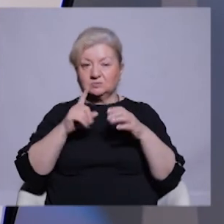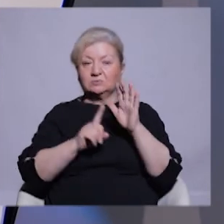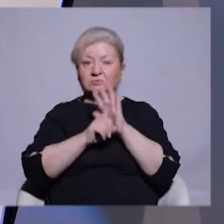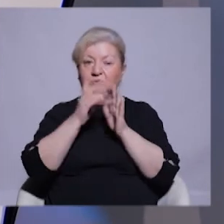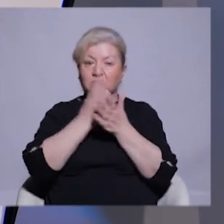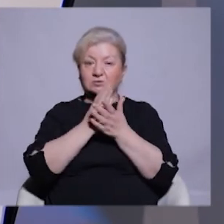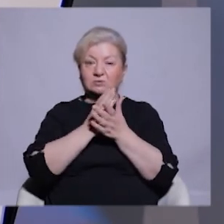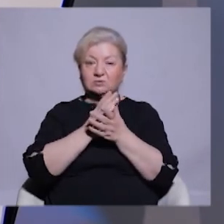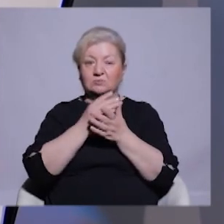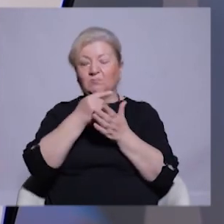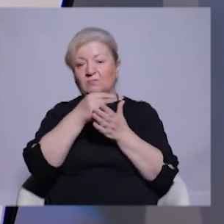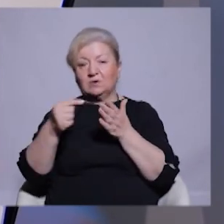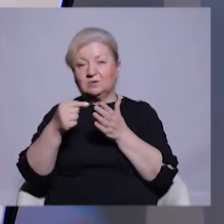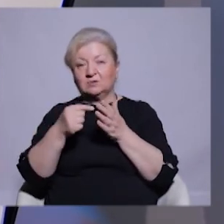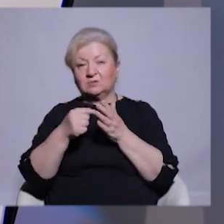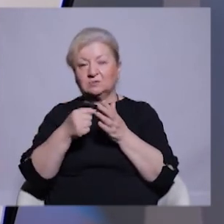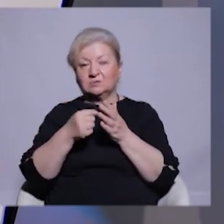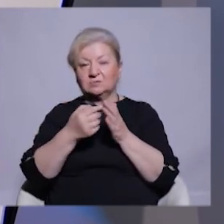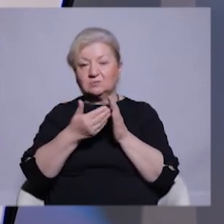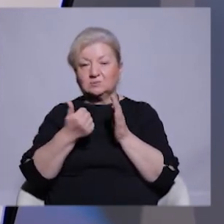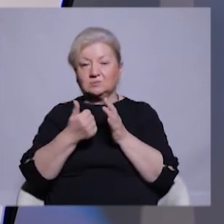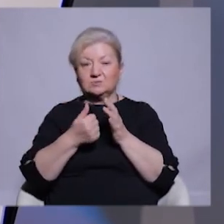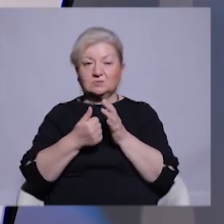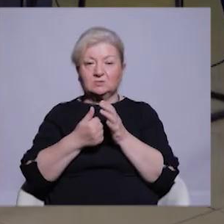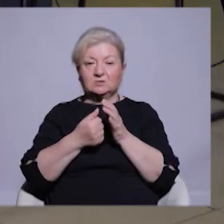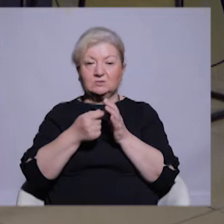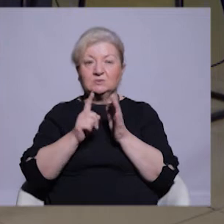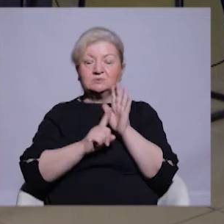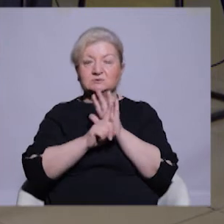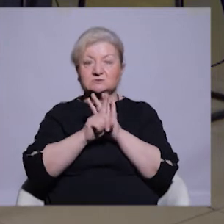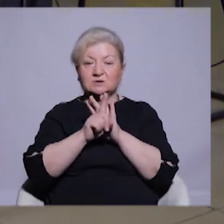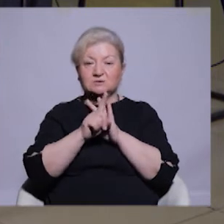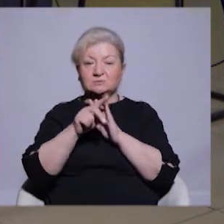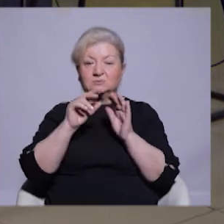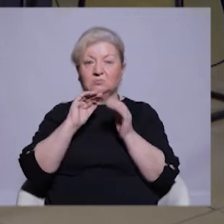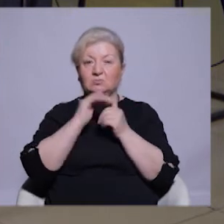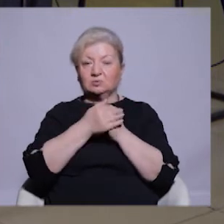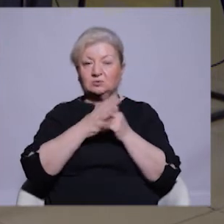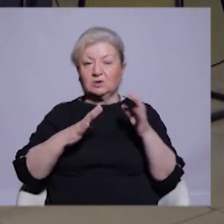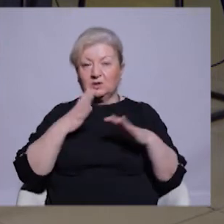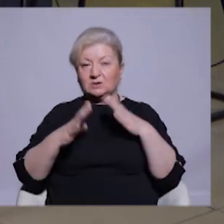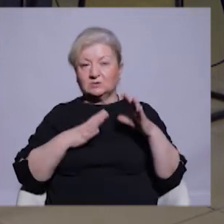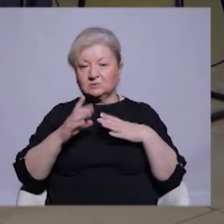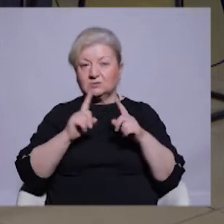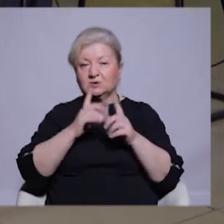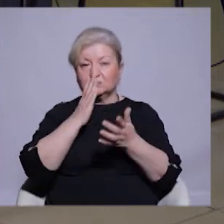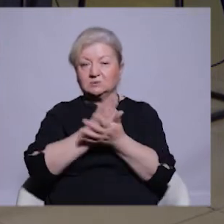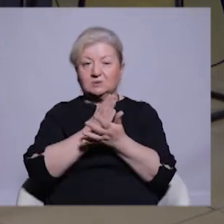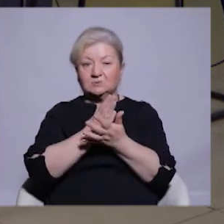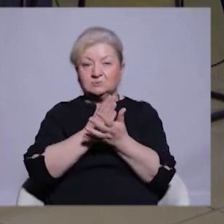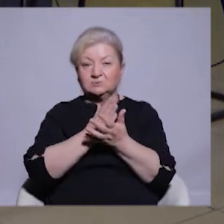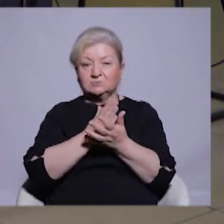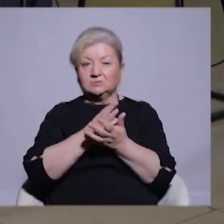კინეტიკური ენერგია გვაქვს 0 და ვაკლებთ, ესე იგი, ამას უკვე საწყის პოტენციურ ენერგიას, რაც